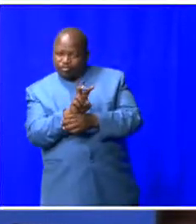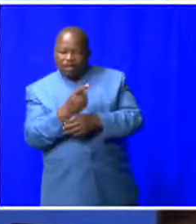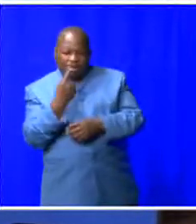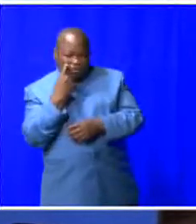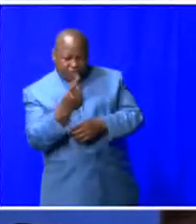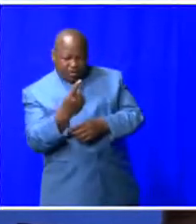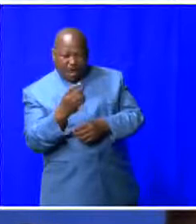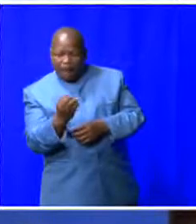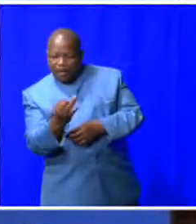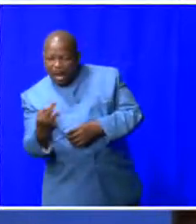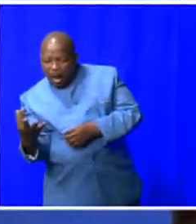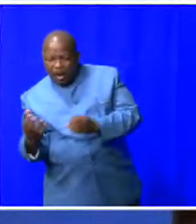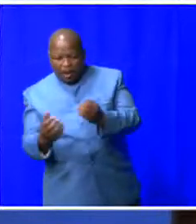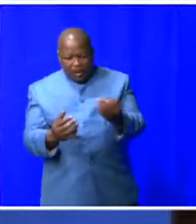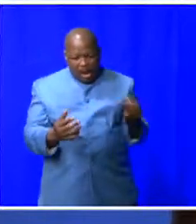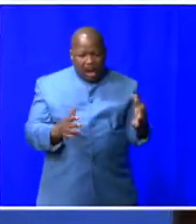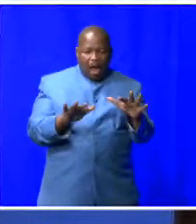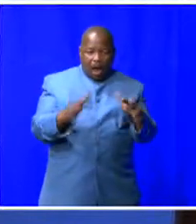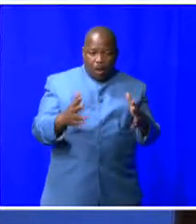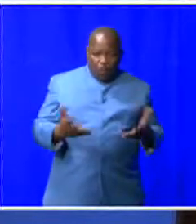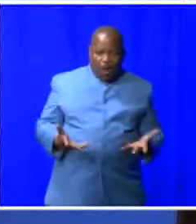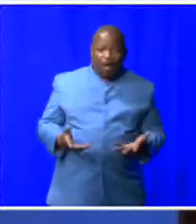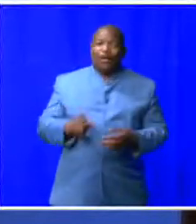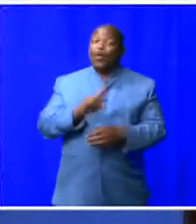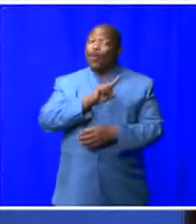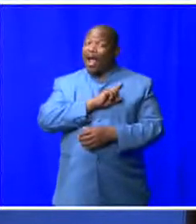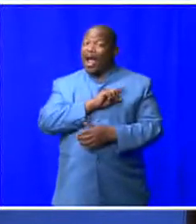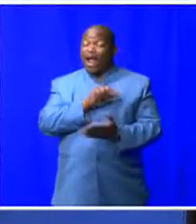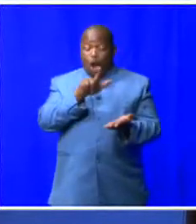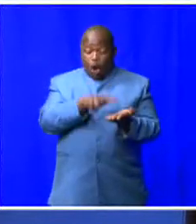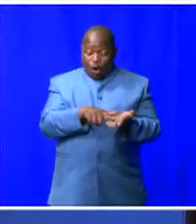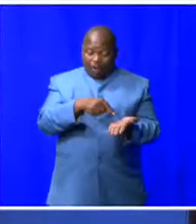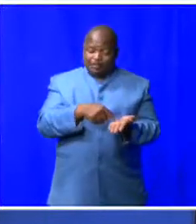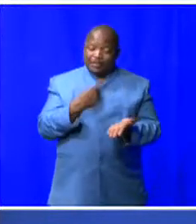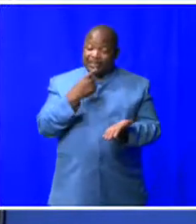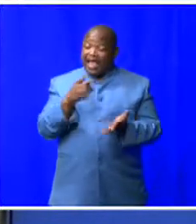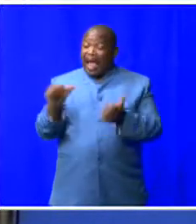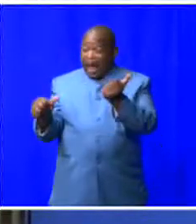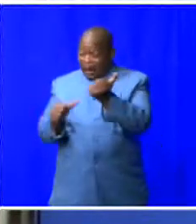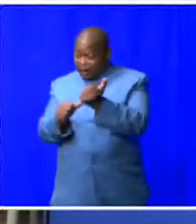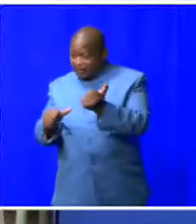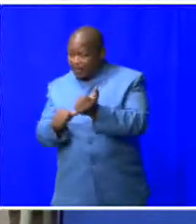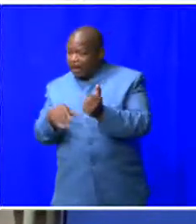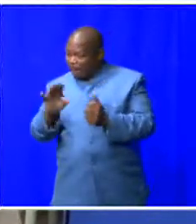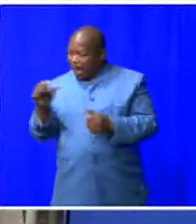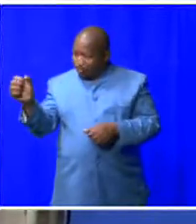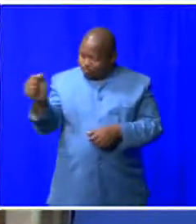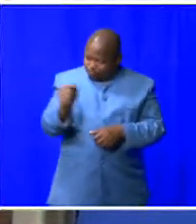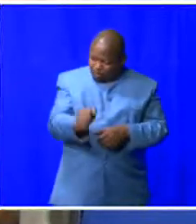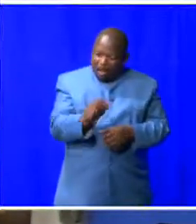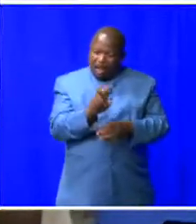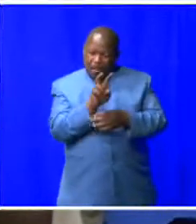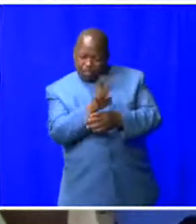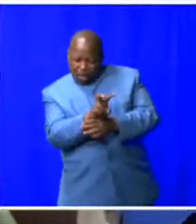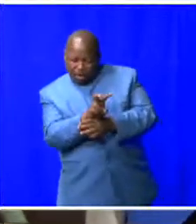khona kude phela kuto babede kusola nakusasa athi yena emavoti langaka bengingawadi